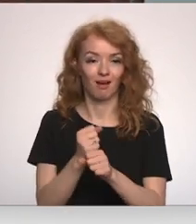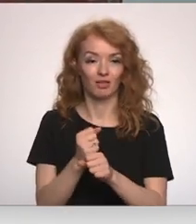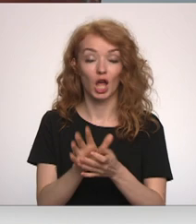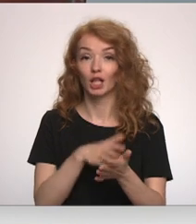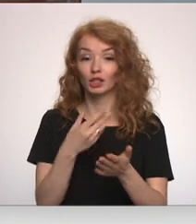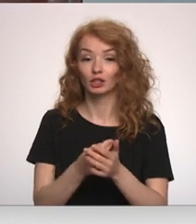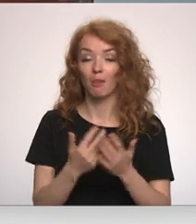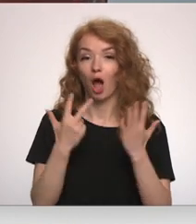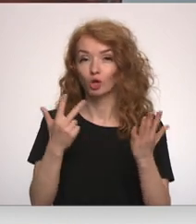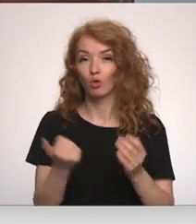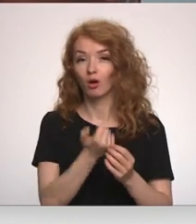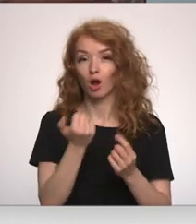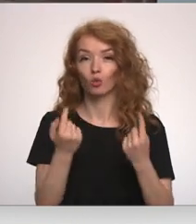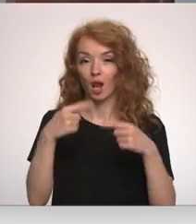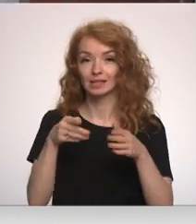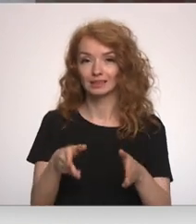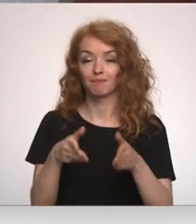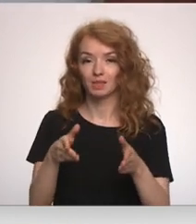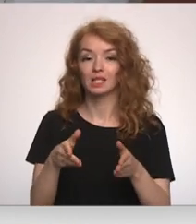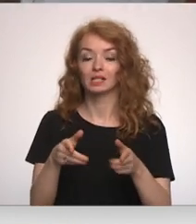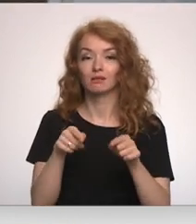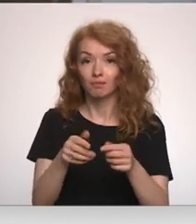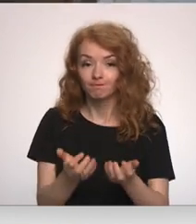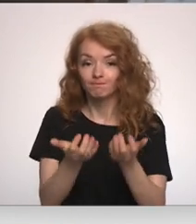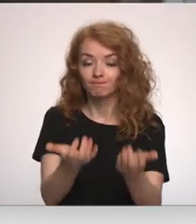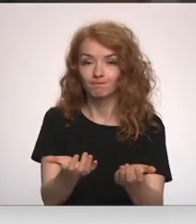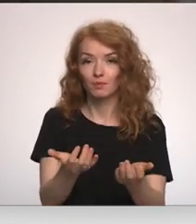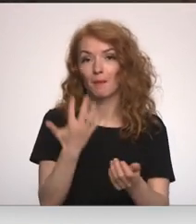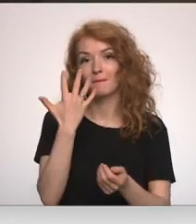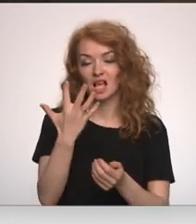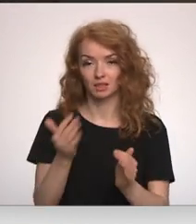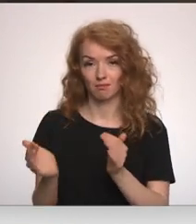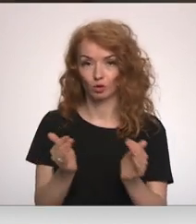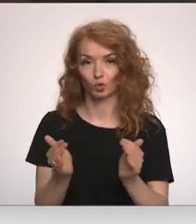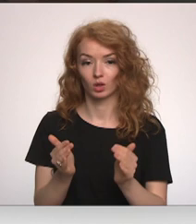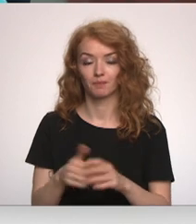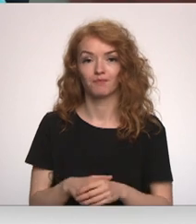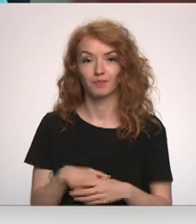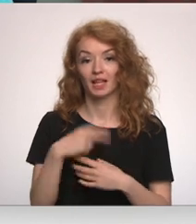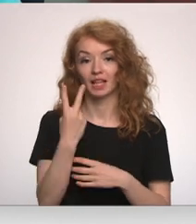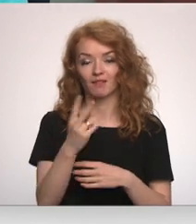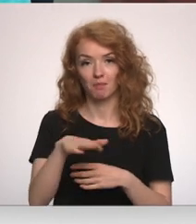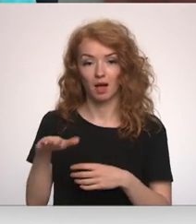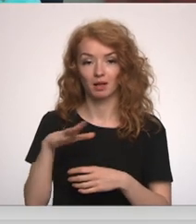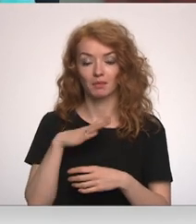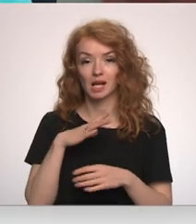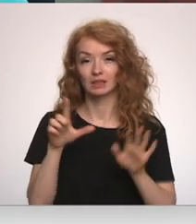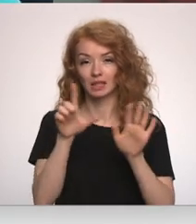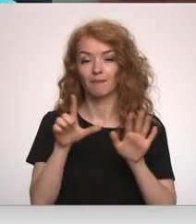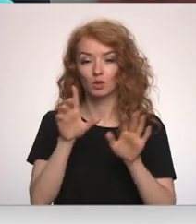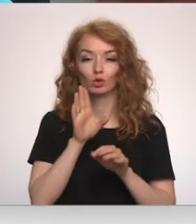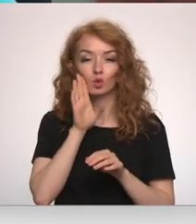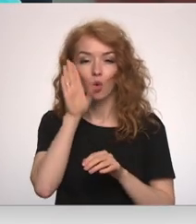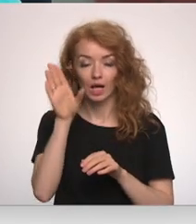šim 8 gadu laikā slimnīcas glābēja Silītē tika atstāti 5 mazuļi. 2 bērni bija 7:00 no rīta, no